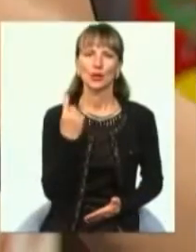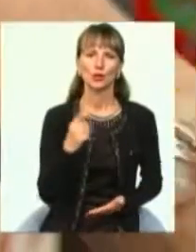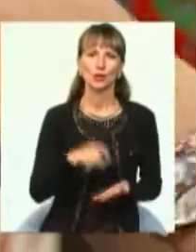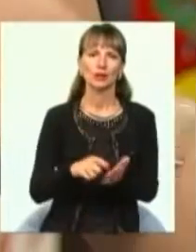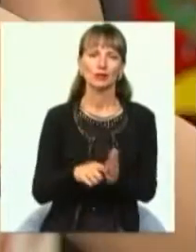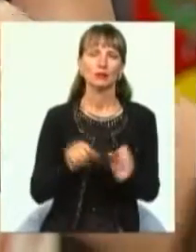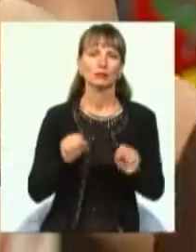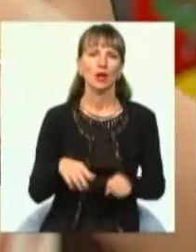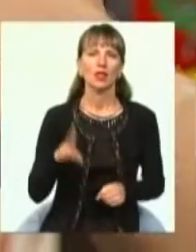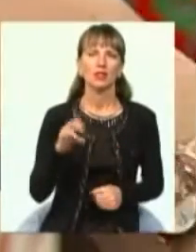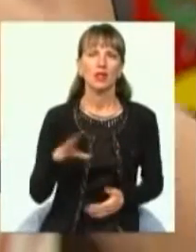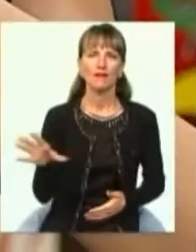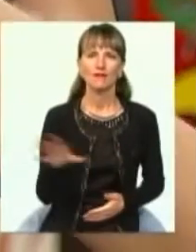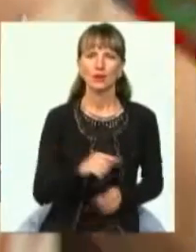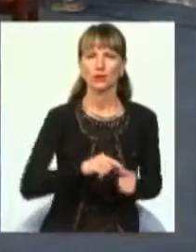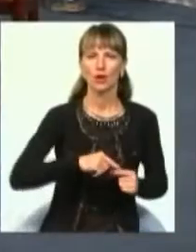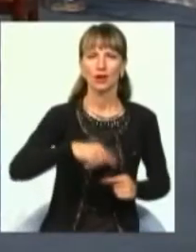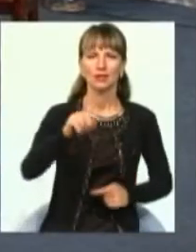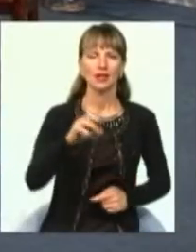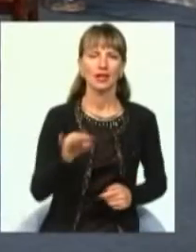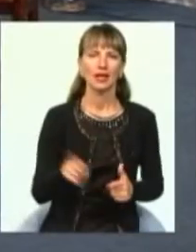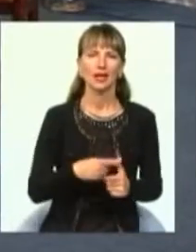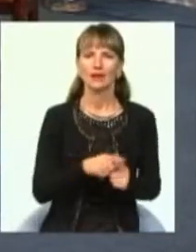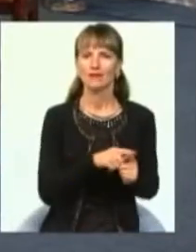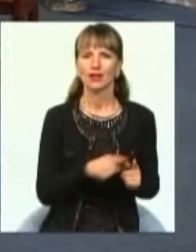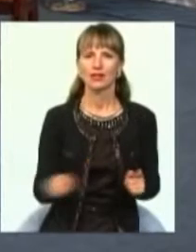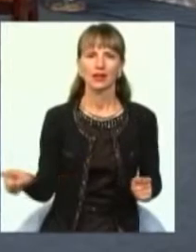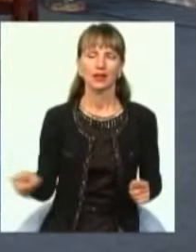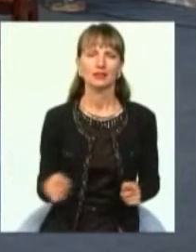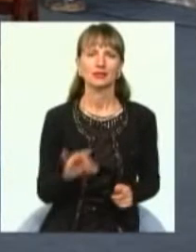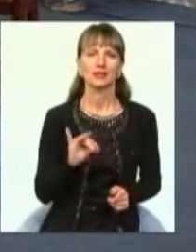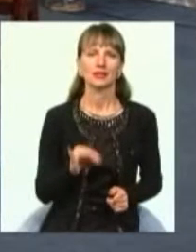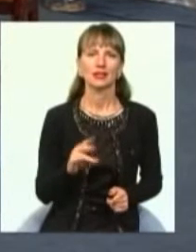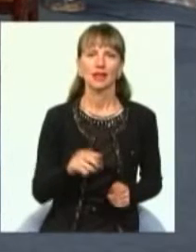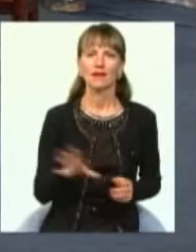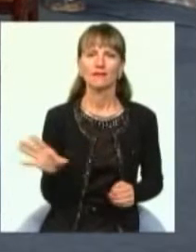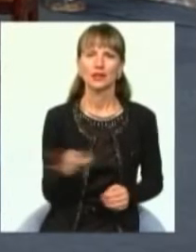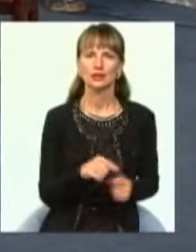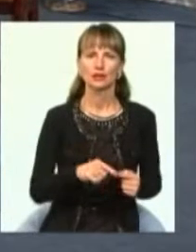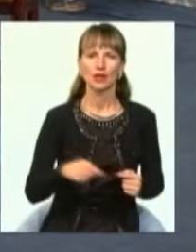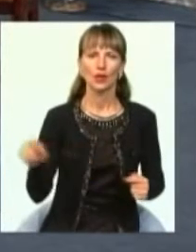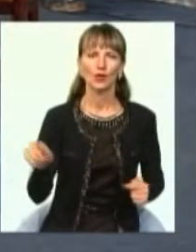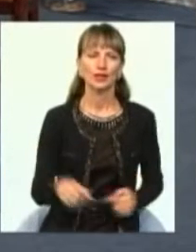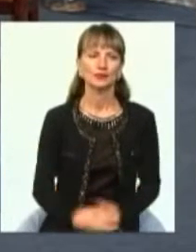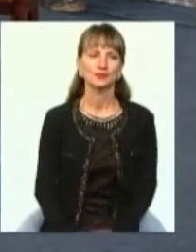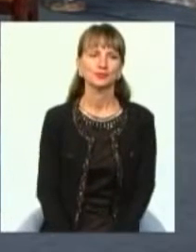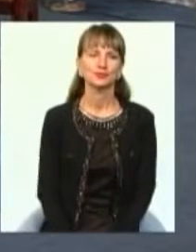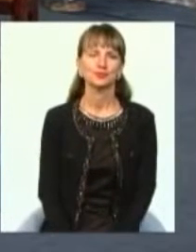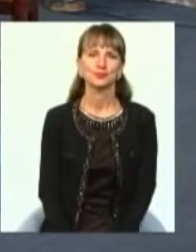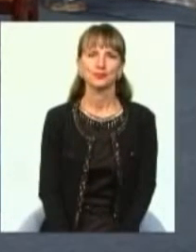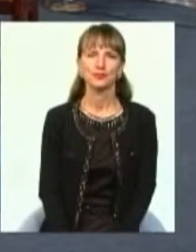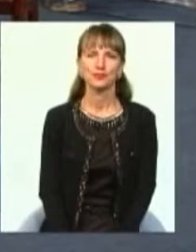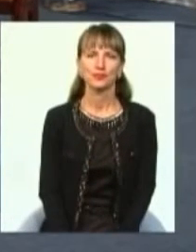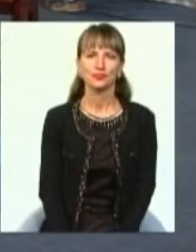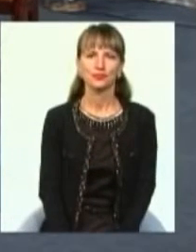одну, або на всю горизонталь, або на всю вертикаль, або навіть, ой, на всю діагональ. У нас навіть уже в шахи. Самі б'ються